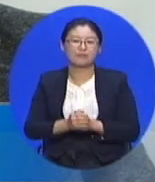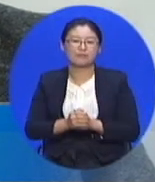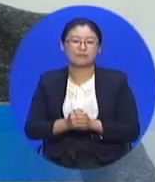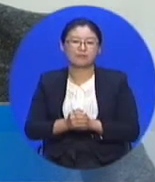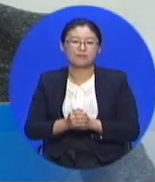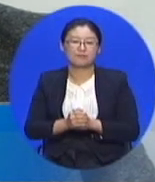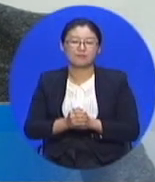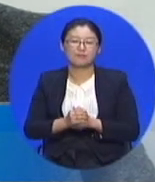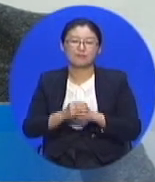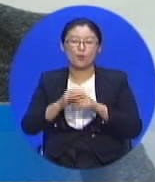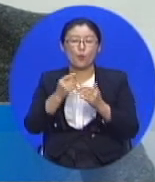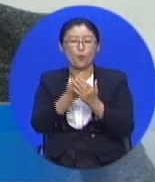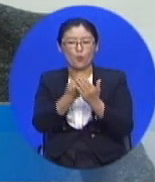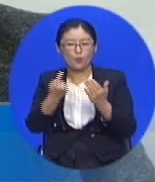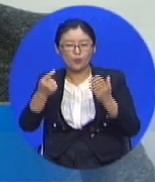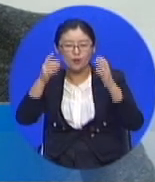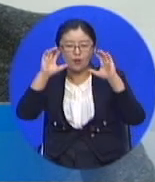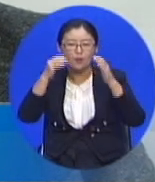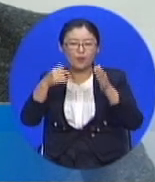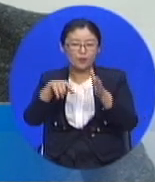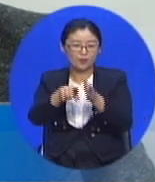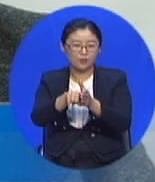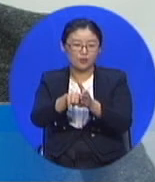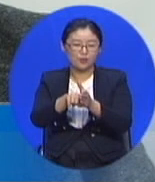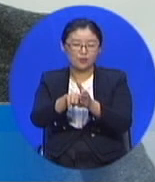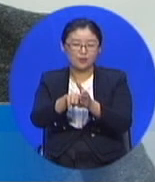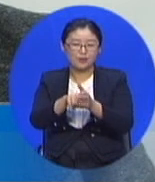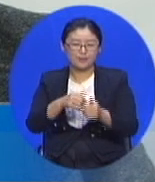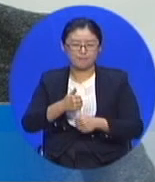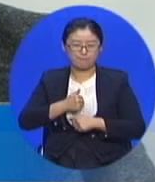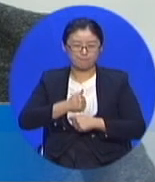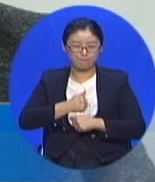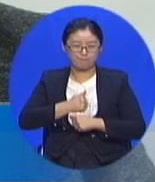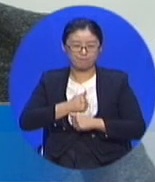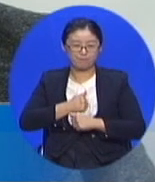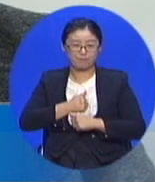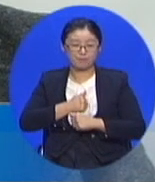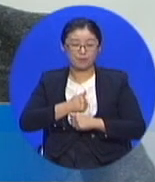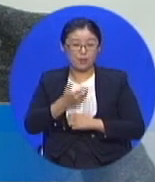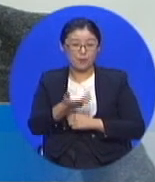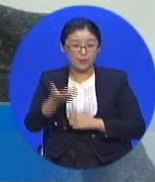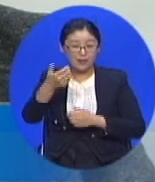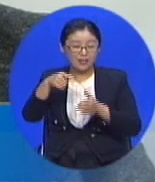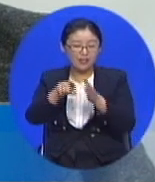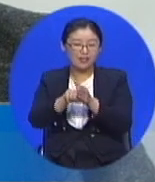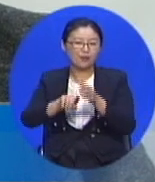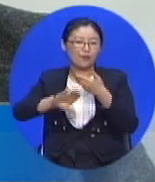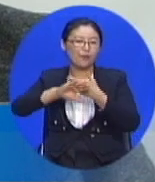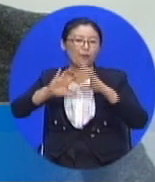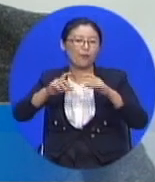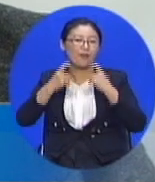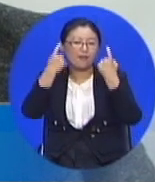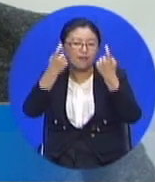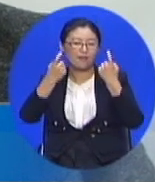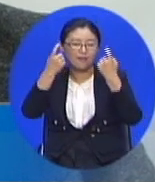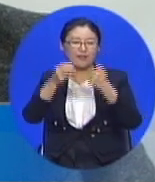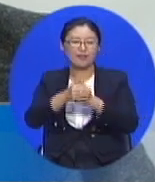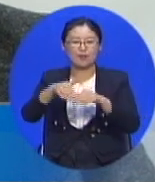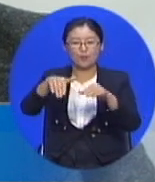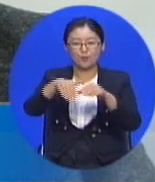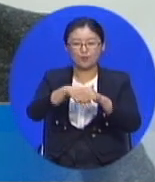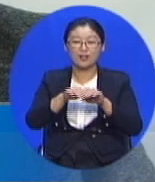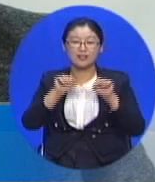번째, 어린이들, 소외된 어린이들에게는 자존감을 위해서 해외여행이라든가 문화